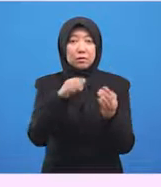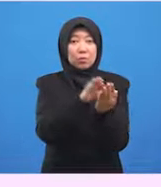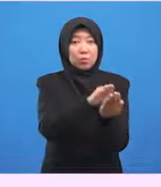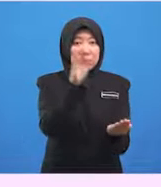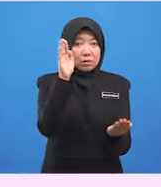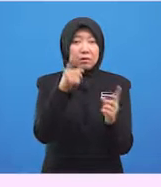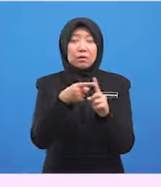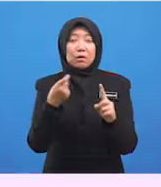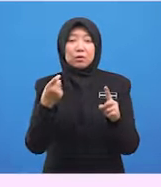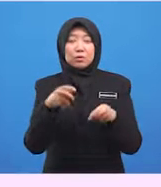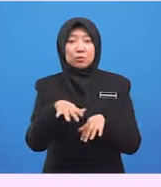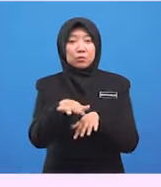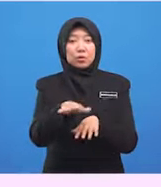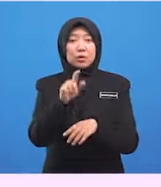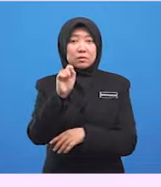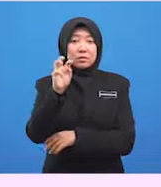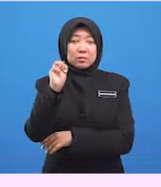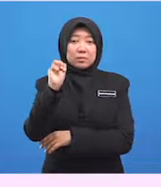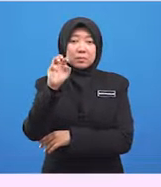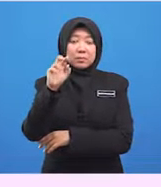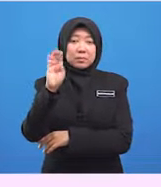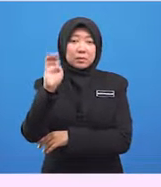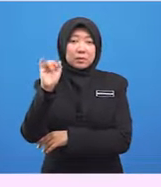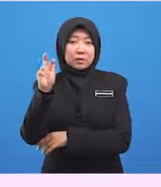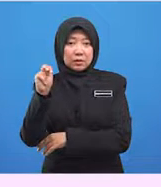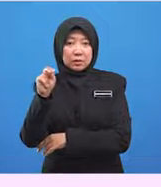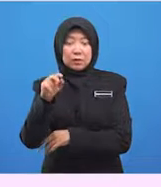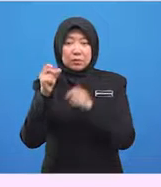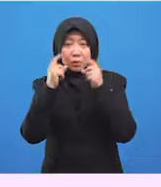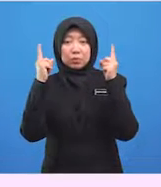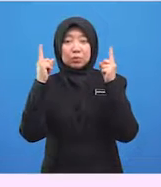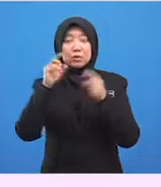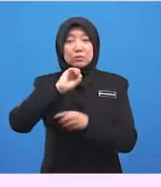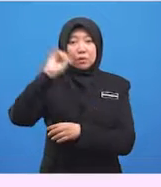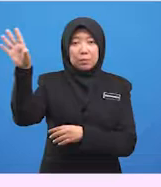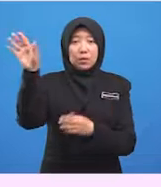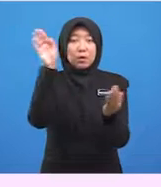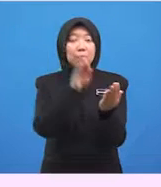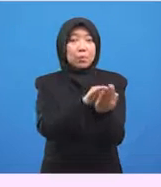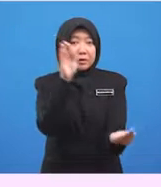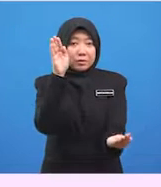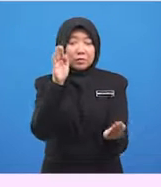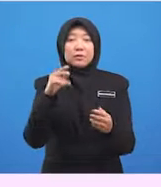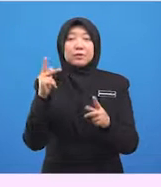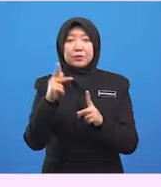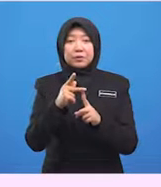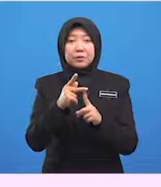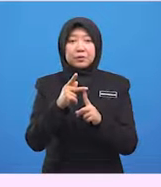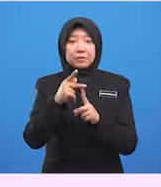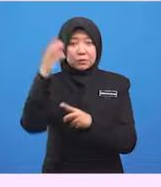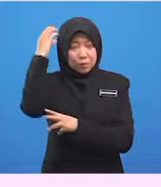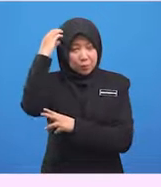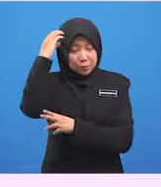buaya dari sesuai tembeling payung terkejut dan campak buaya generasi Islam